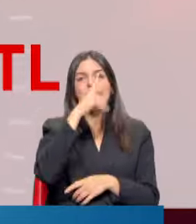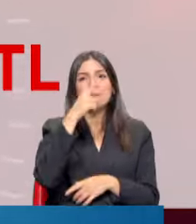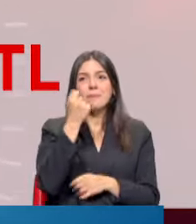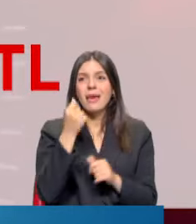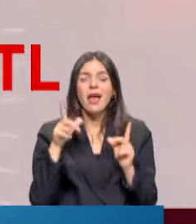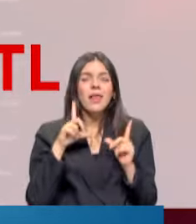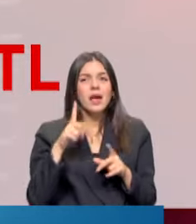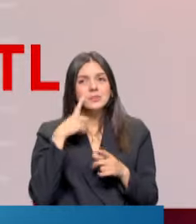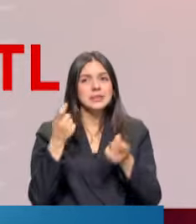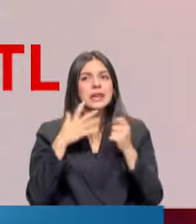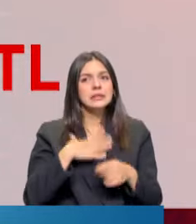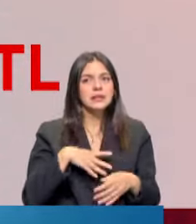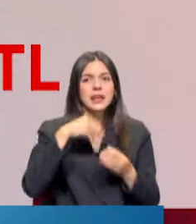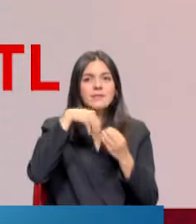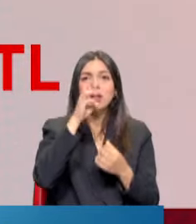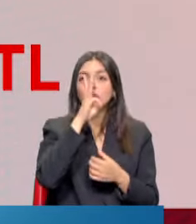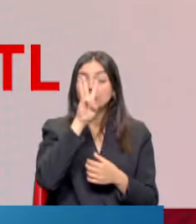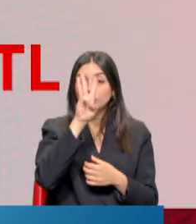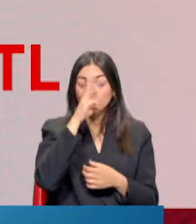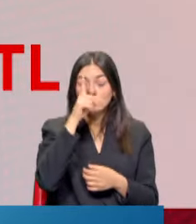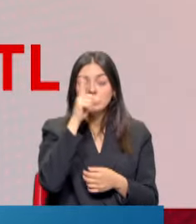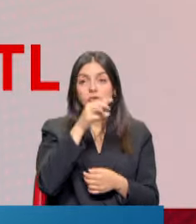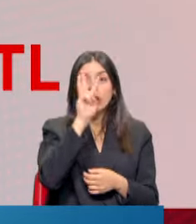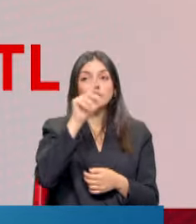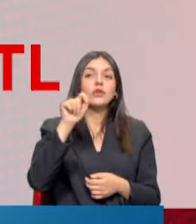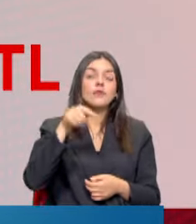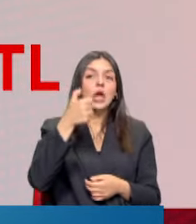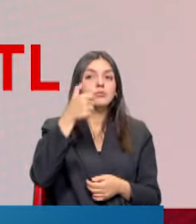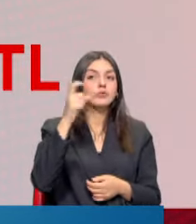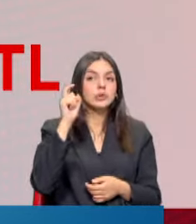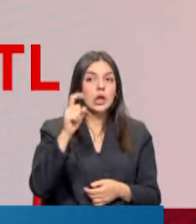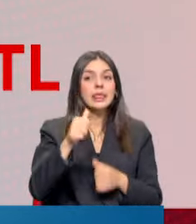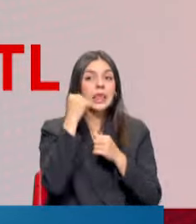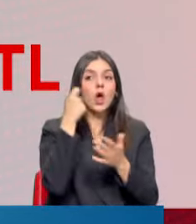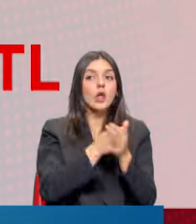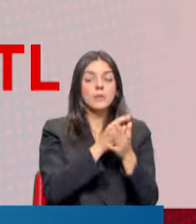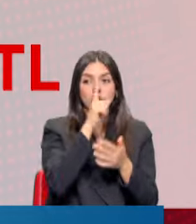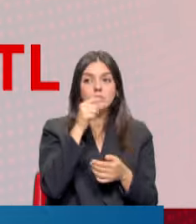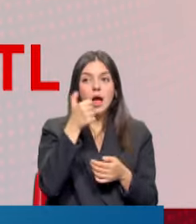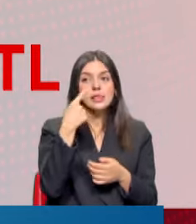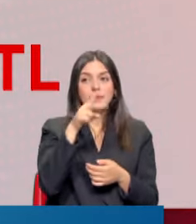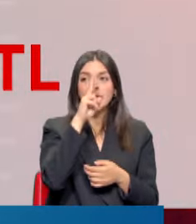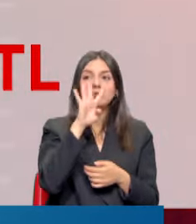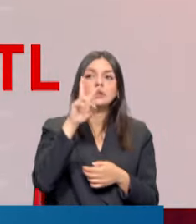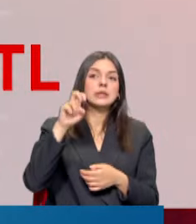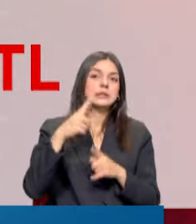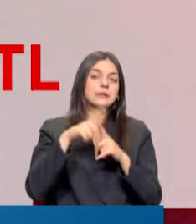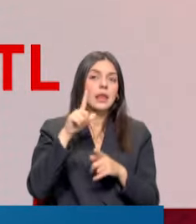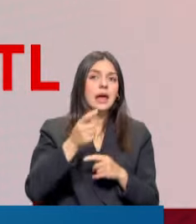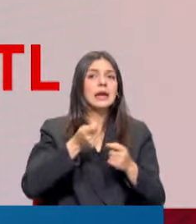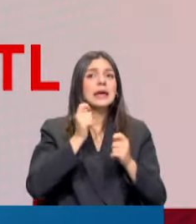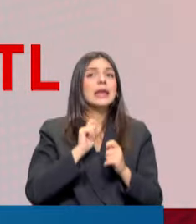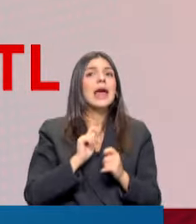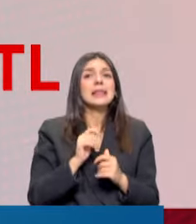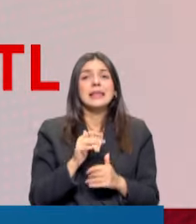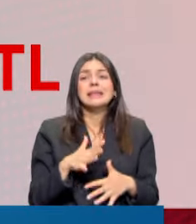ihtiyaç kredisi çekmek istese faiz oranı %3,69. Geri ödemede 106.248 lira. Kredi çekmemek